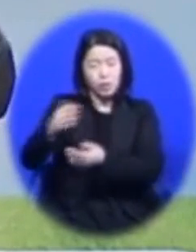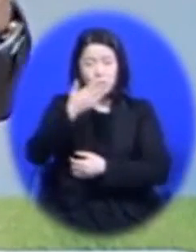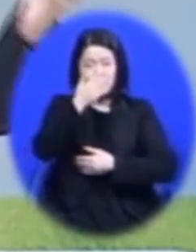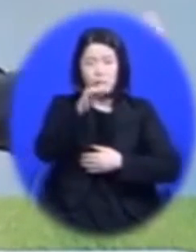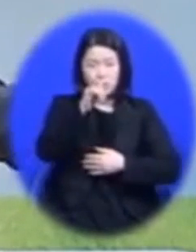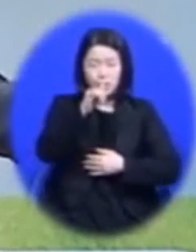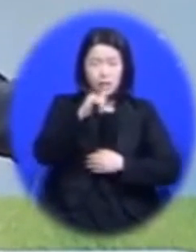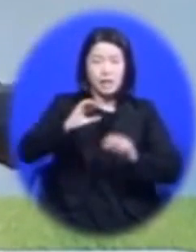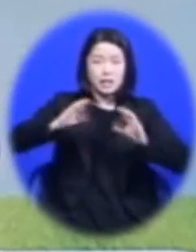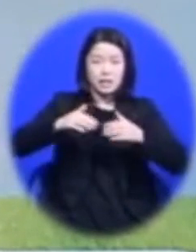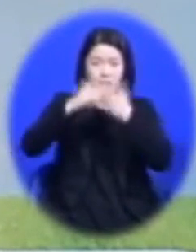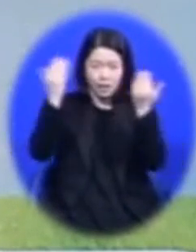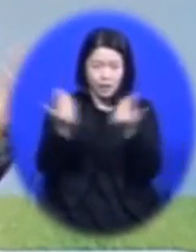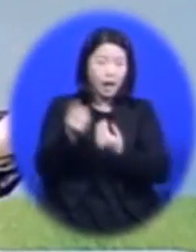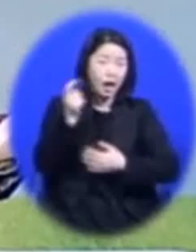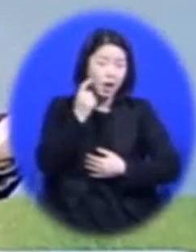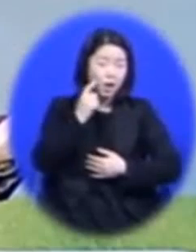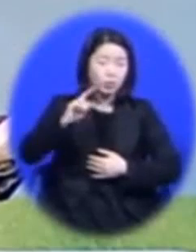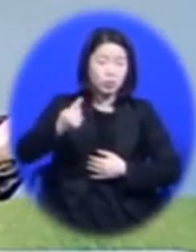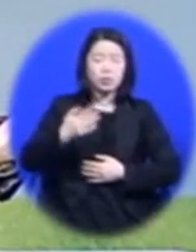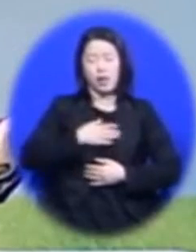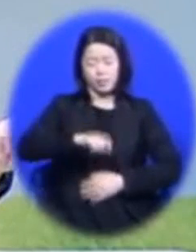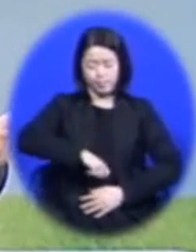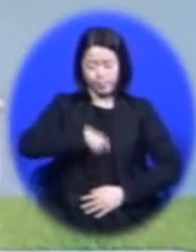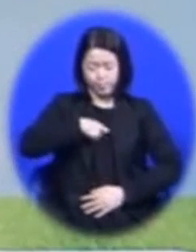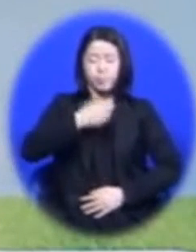세상이 다 거짓이어도 나는 정직하게 하는,